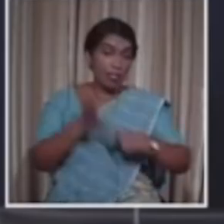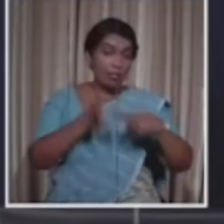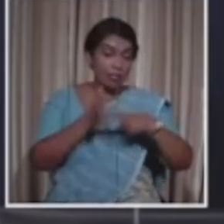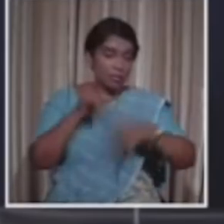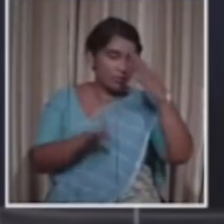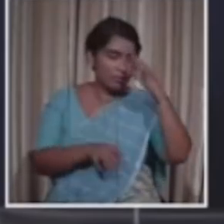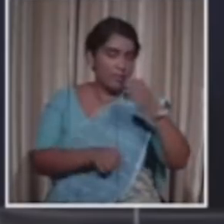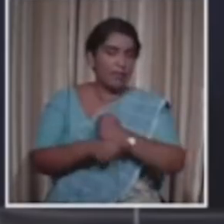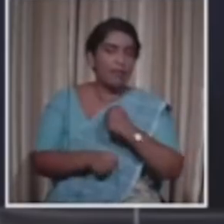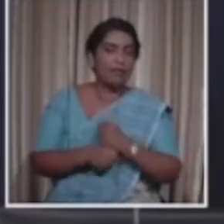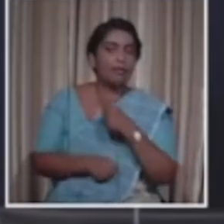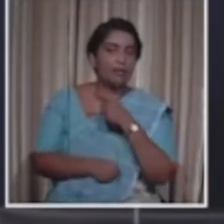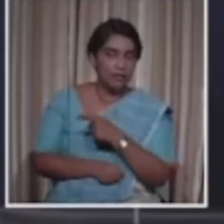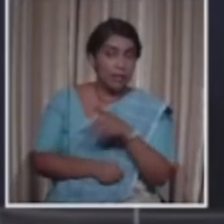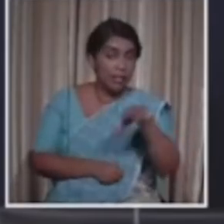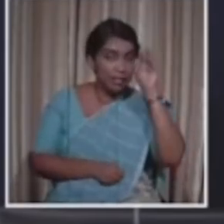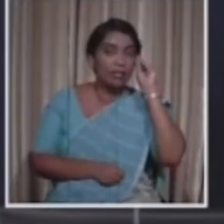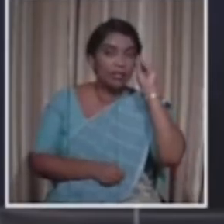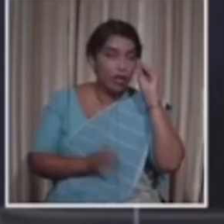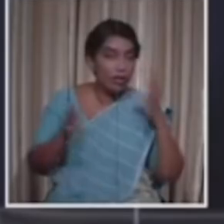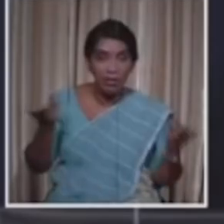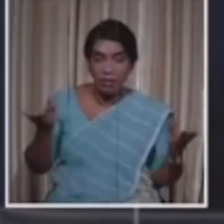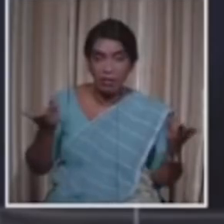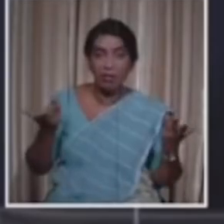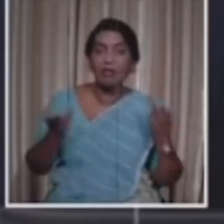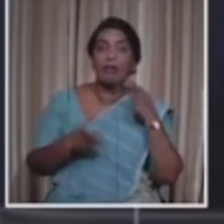ගන්න ඕනේ. මේක තේරුම් අරගන්නේ නැතුව